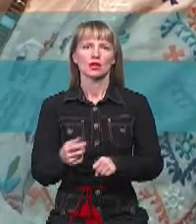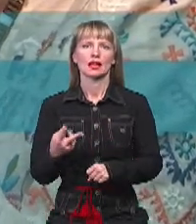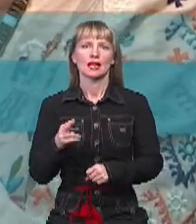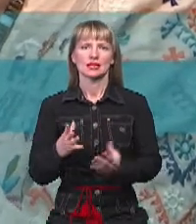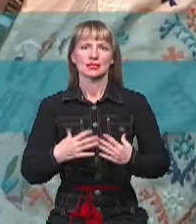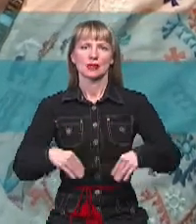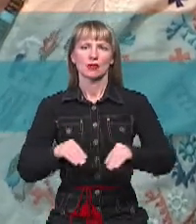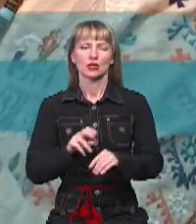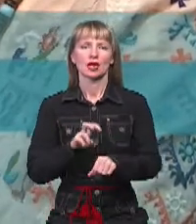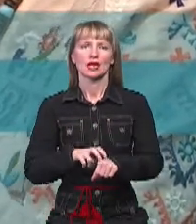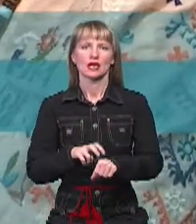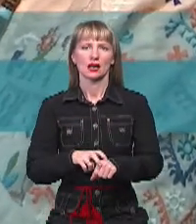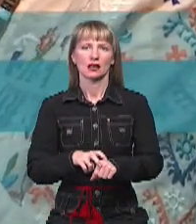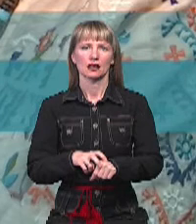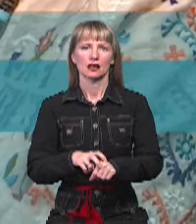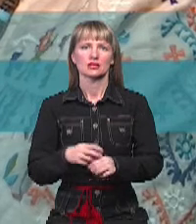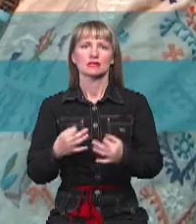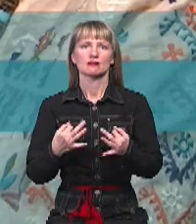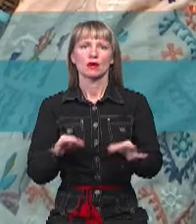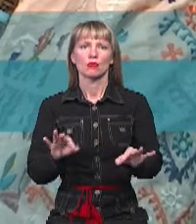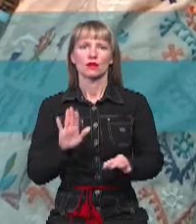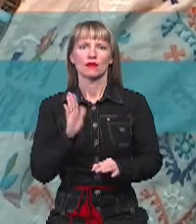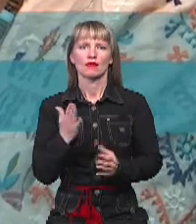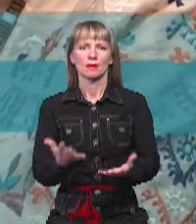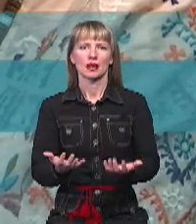сімейного лікаря, а саме свободу